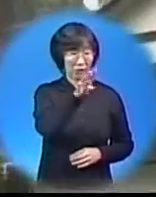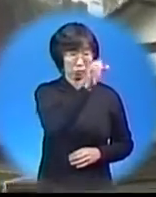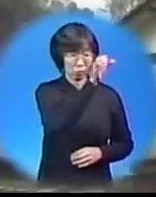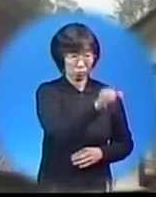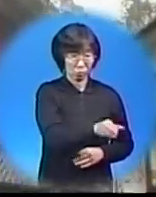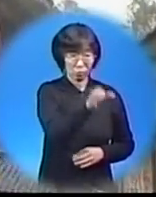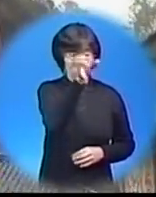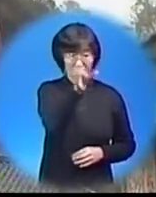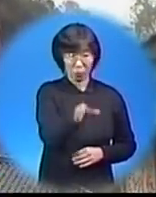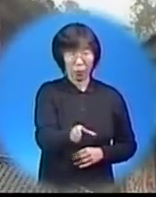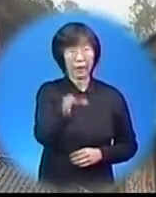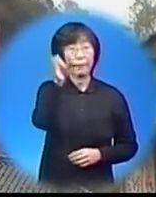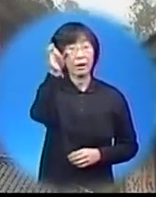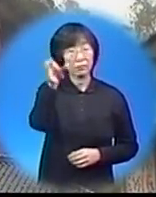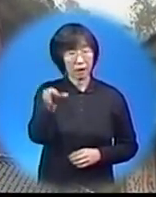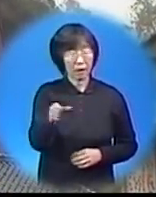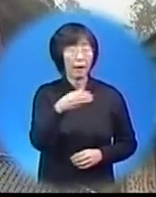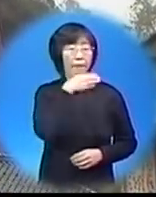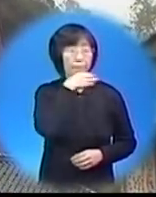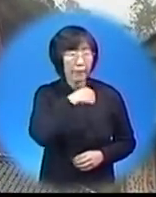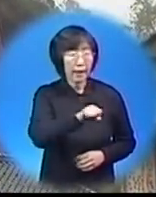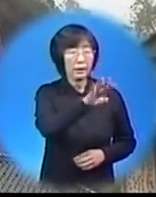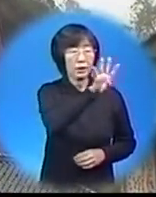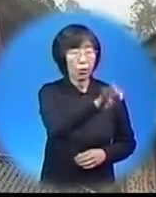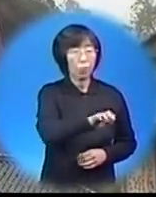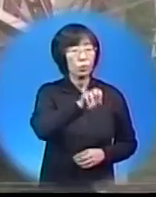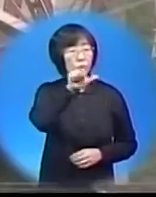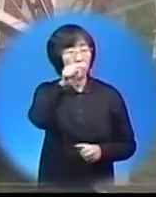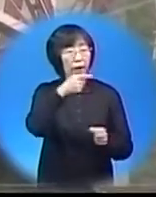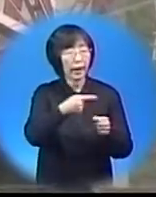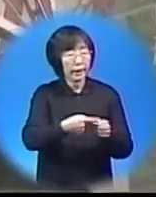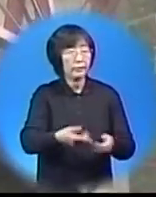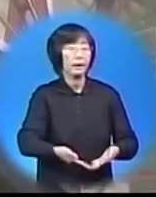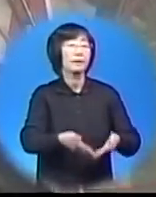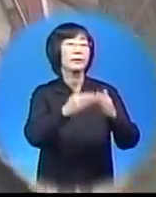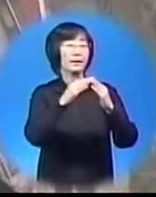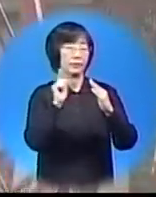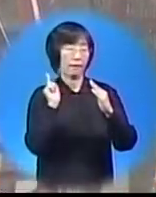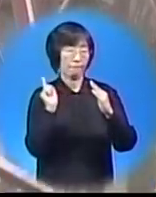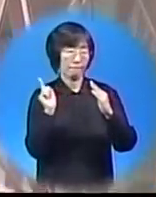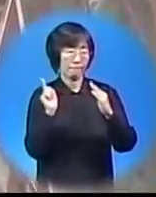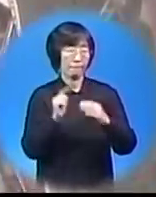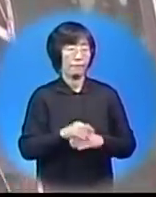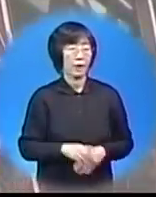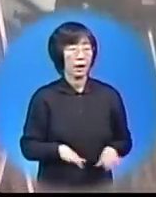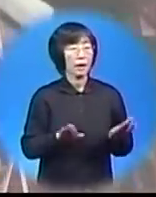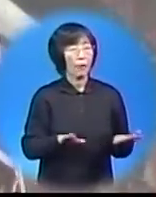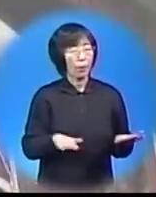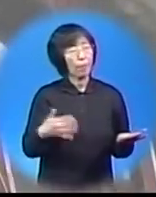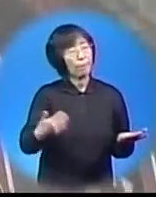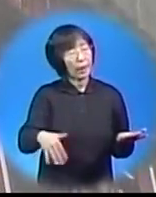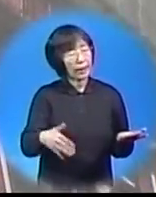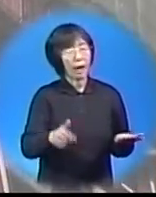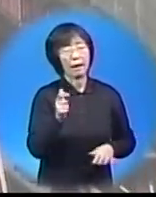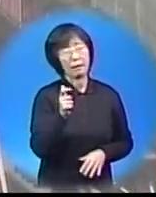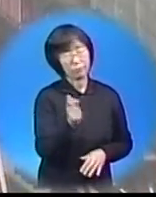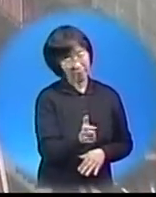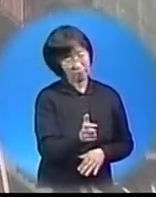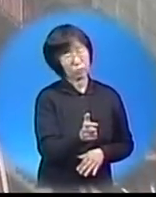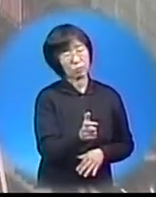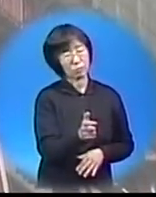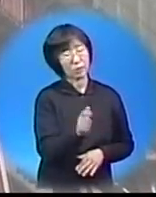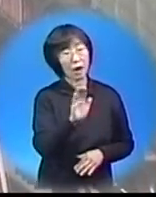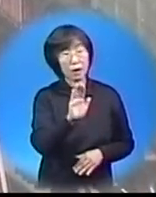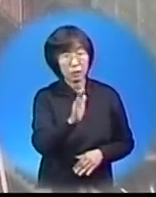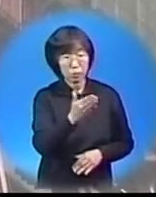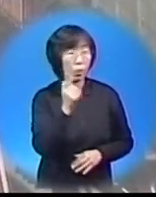明治45年に完成した余部鉄橋、余部橋梁なんです。 もうまだ十分頑丈で大丈夫なんだけ